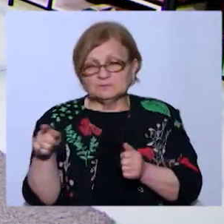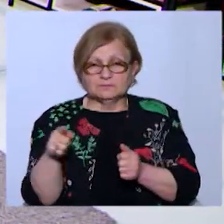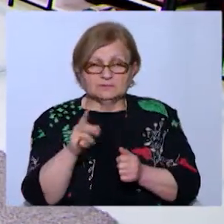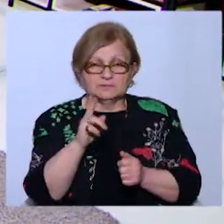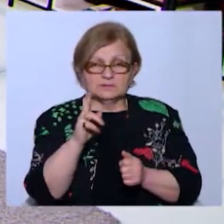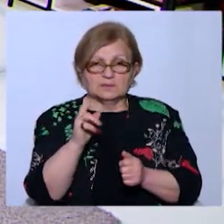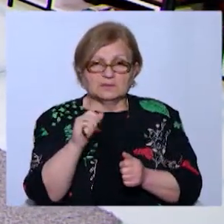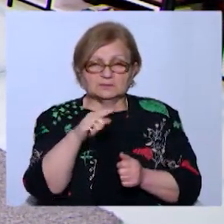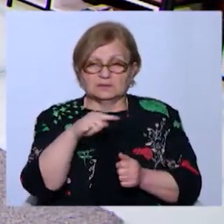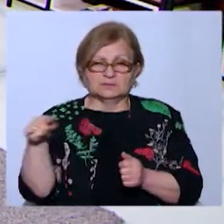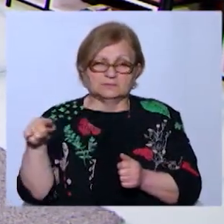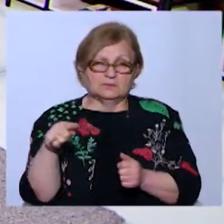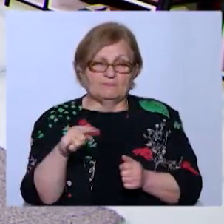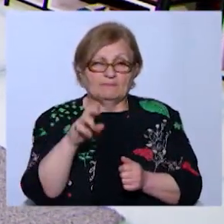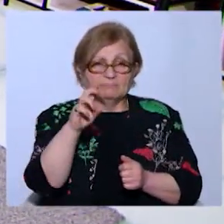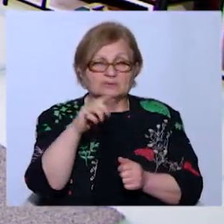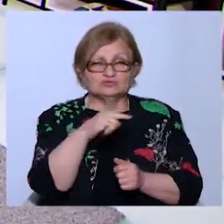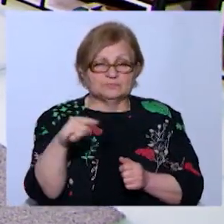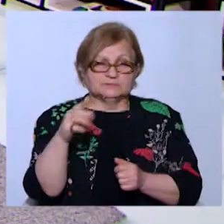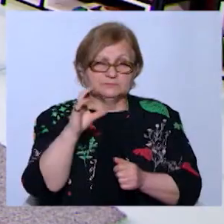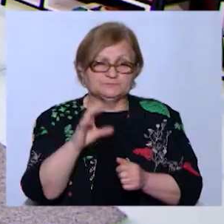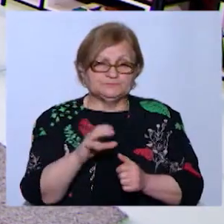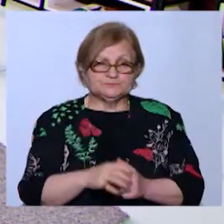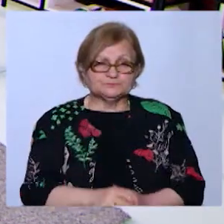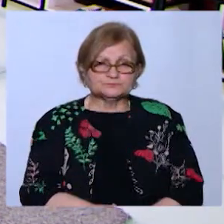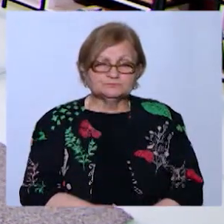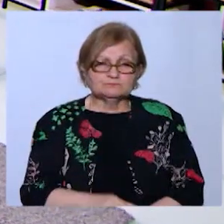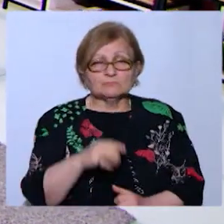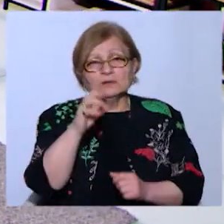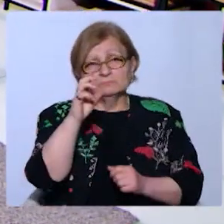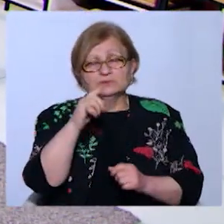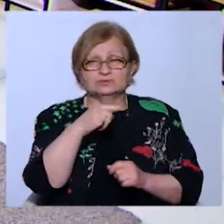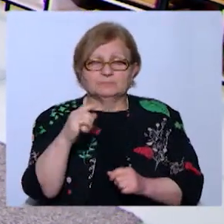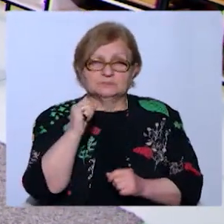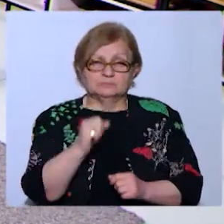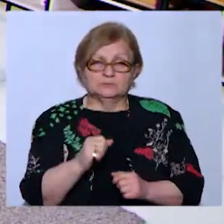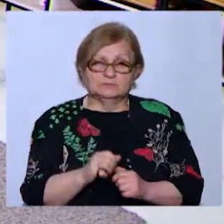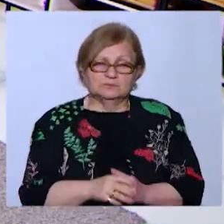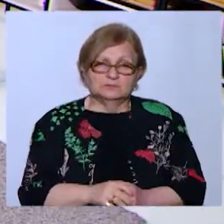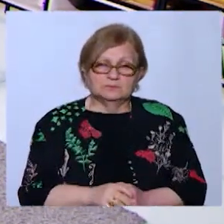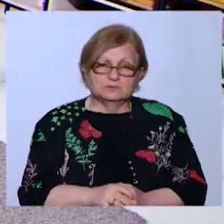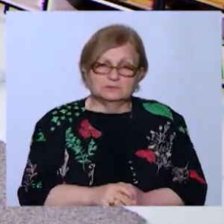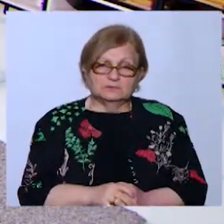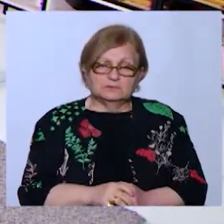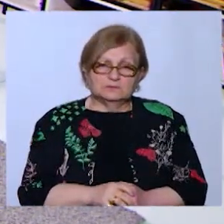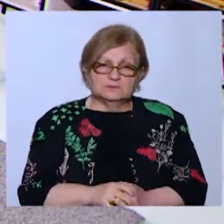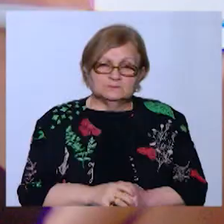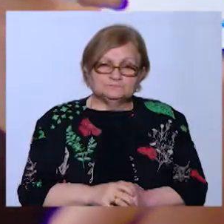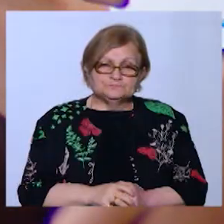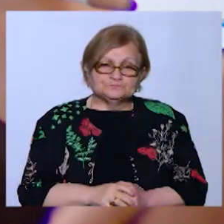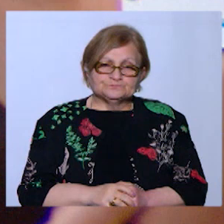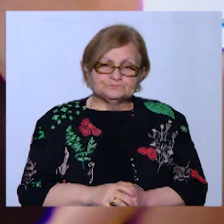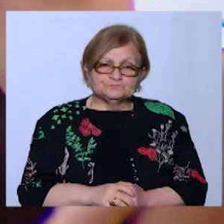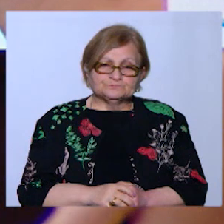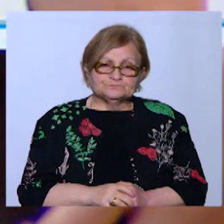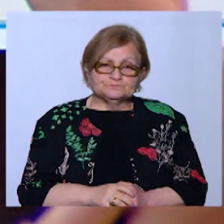B შეფარდებული C-სთან. B შეფარდებული A-სთან. აი, აღარ დაწერა. აი ტანგენსი